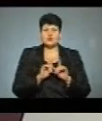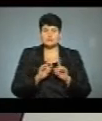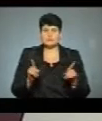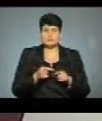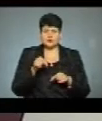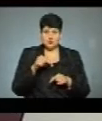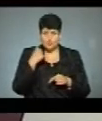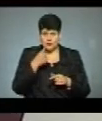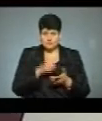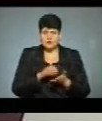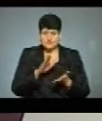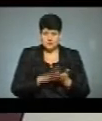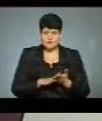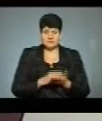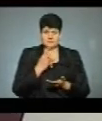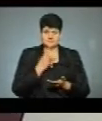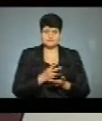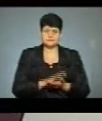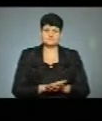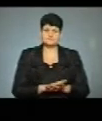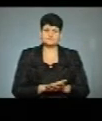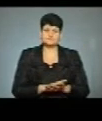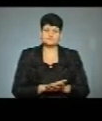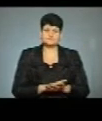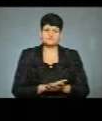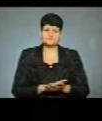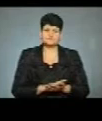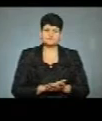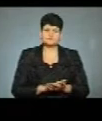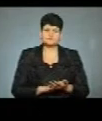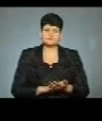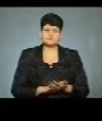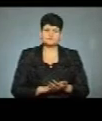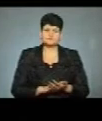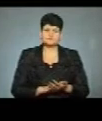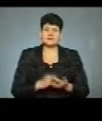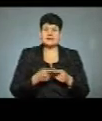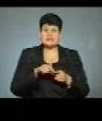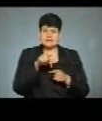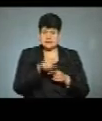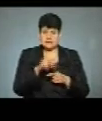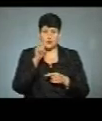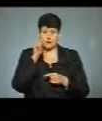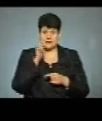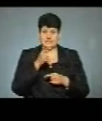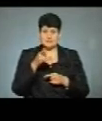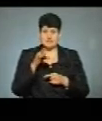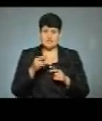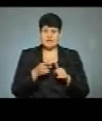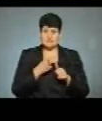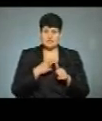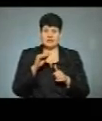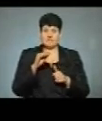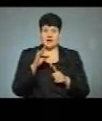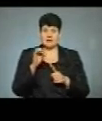цьогорічного тестування у сюжеті Любові Гадомської. Це українська гімназія імені Івана Франка